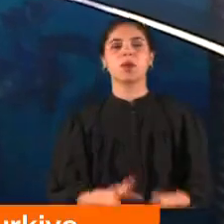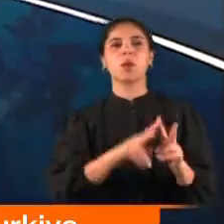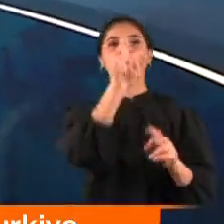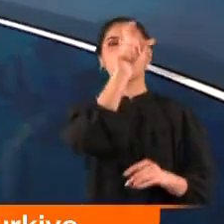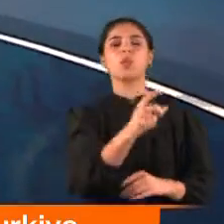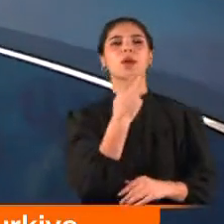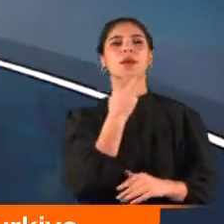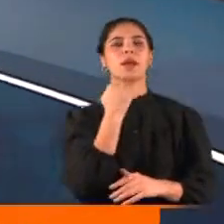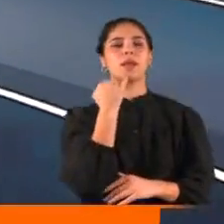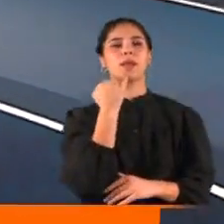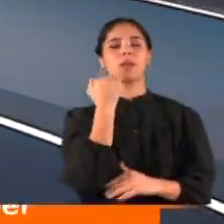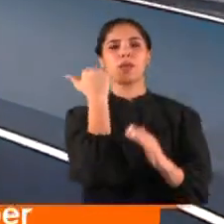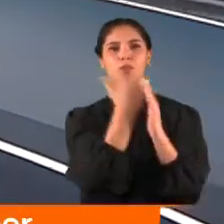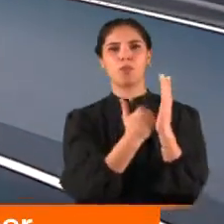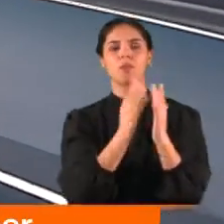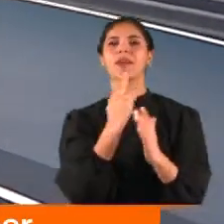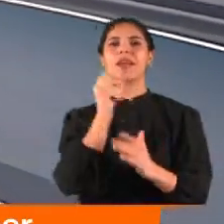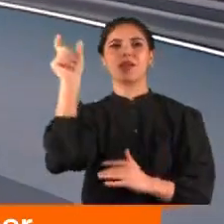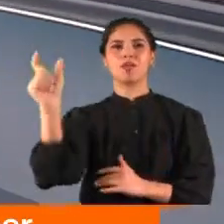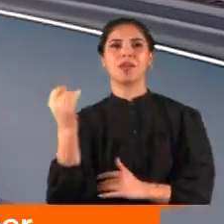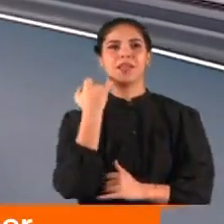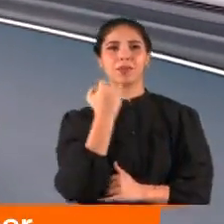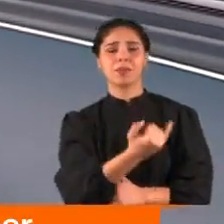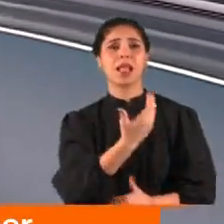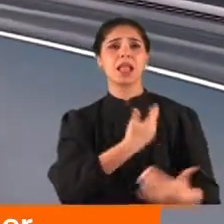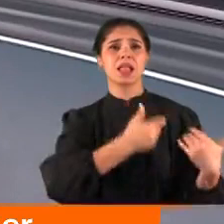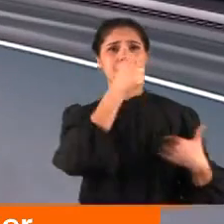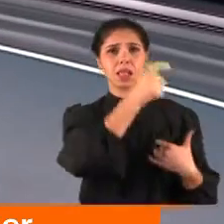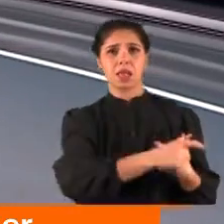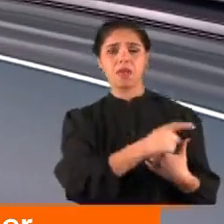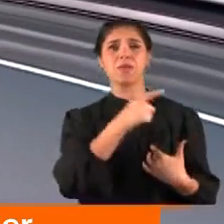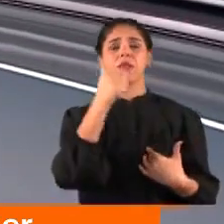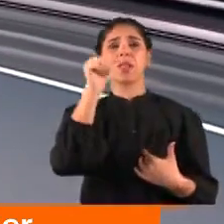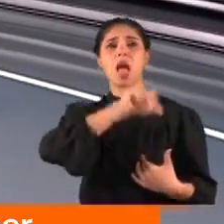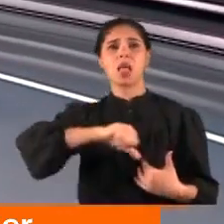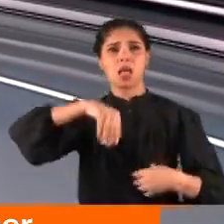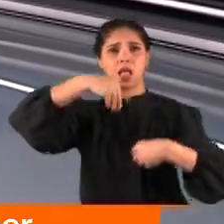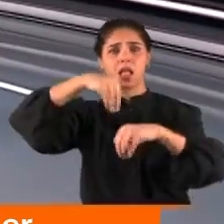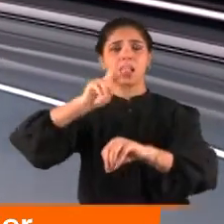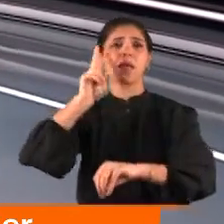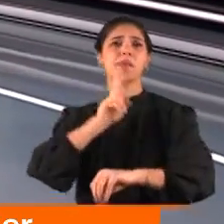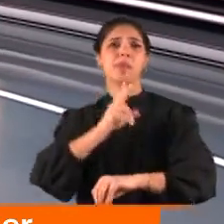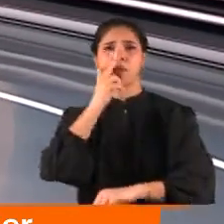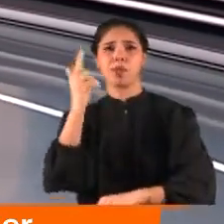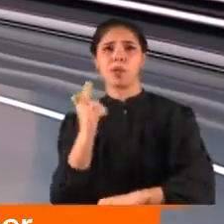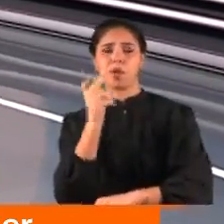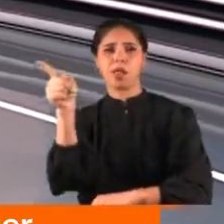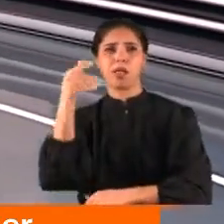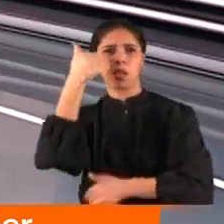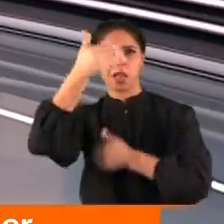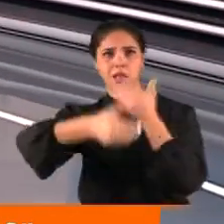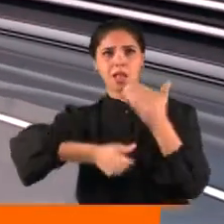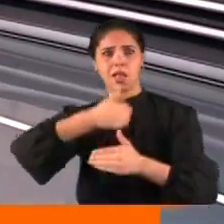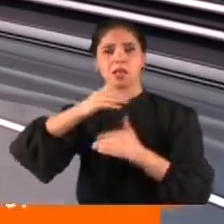Müge Anlı'nın programında genç bir kadın konuk oldu. Sevgilisinin kendisini yağ satıp zengin olma vaadiyle dolandırdığını